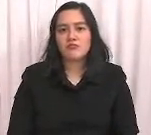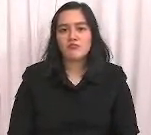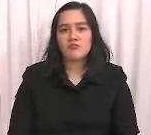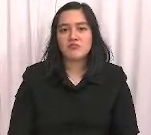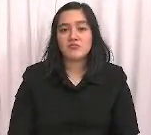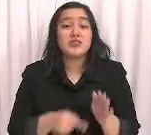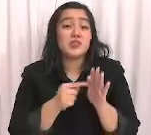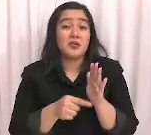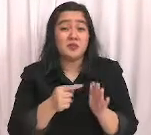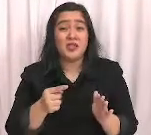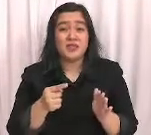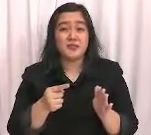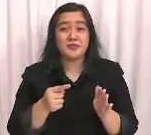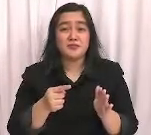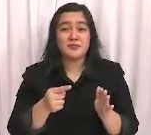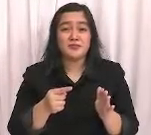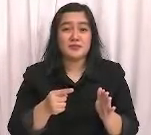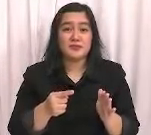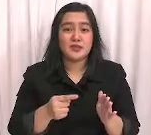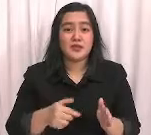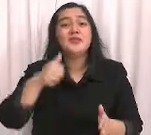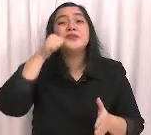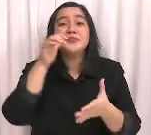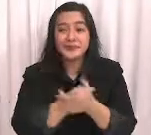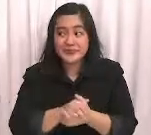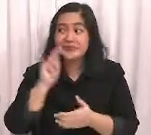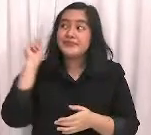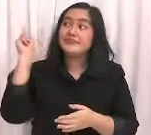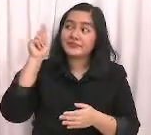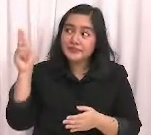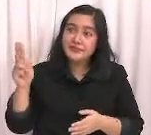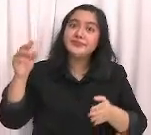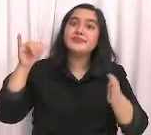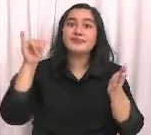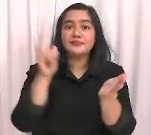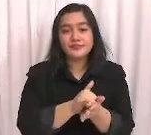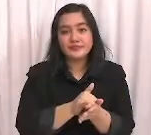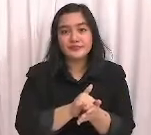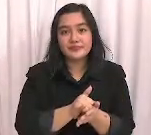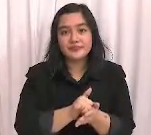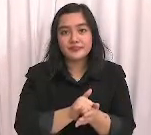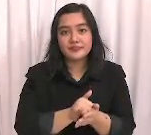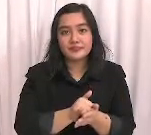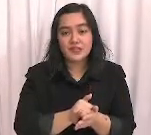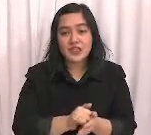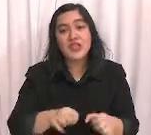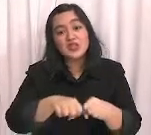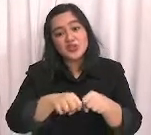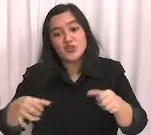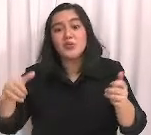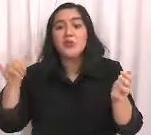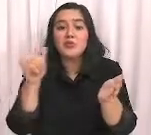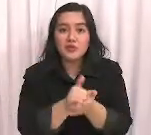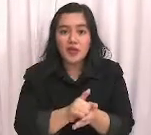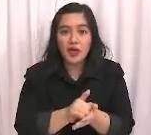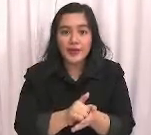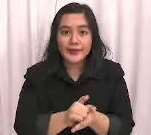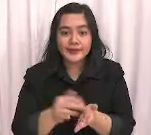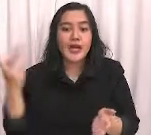asawang babae na armas nila, weapon nila, para sila ang mag-run ng